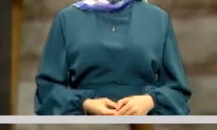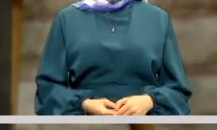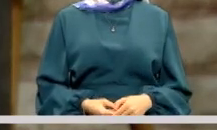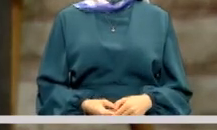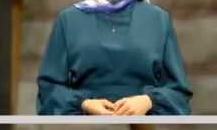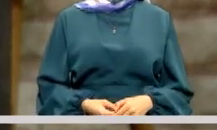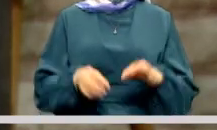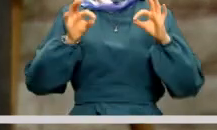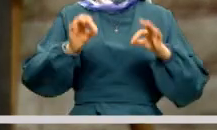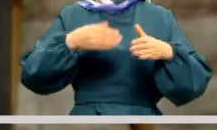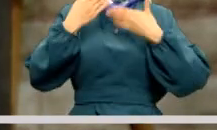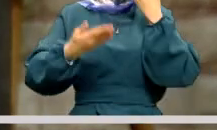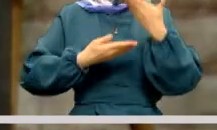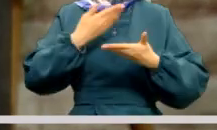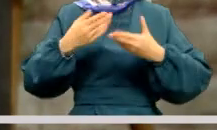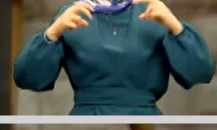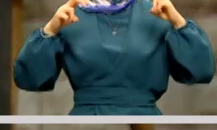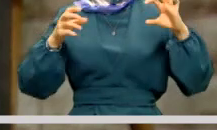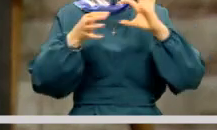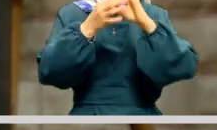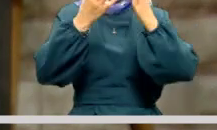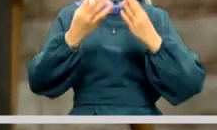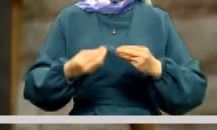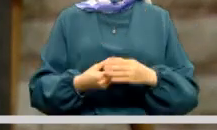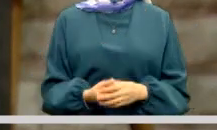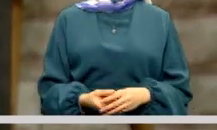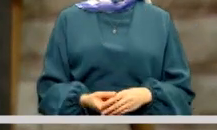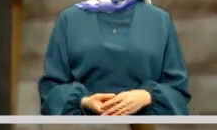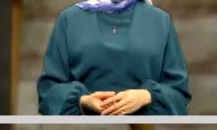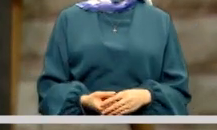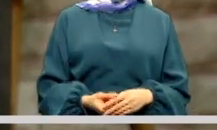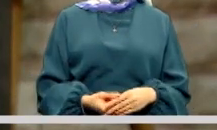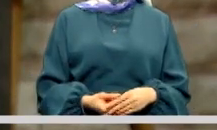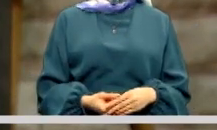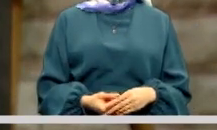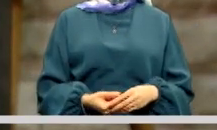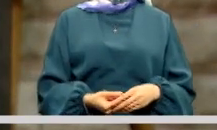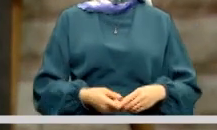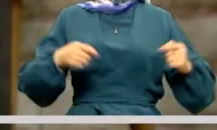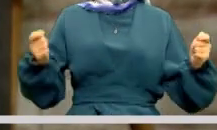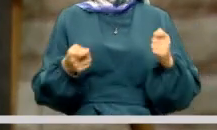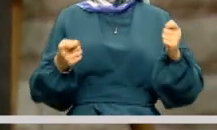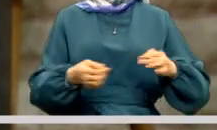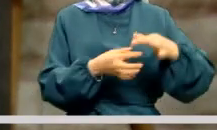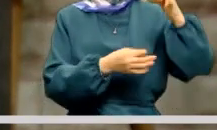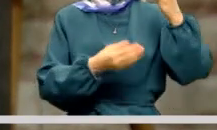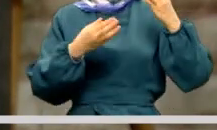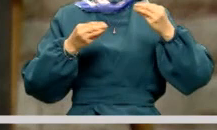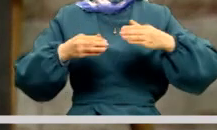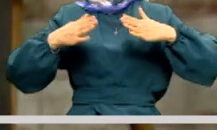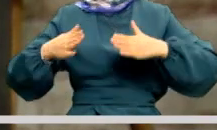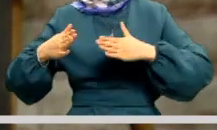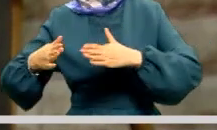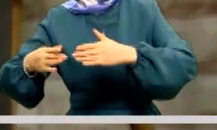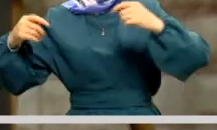bahsettiğiniz hususla alakalı Tabii insanın çalışan insanı yoğun bir meşguliyeti var